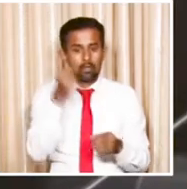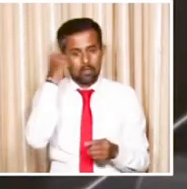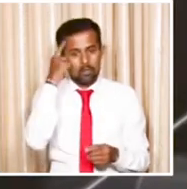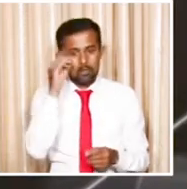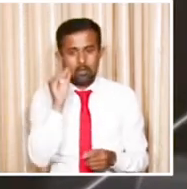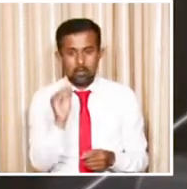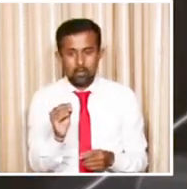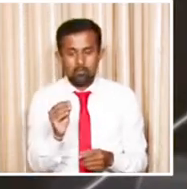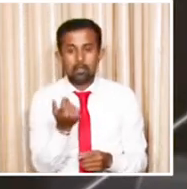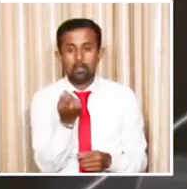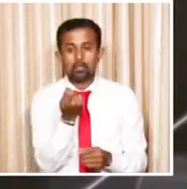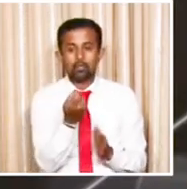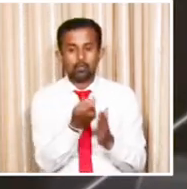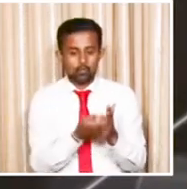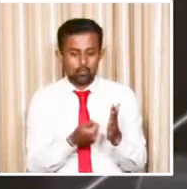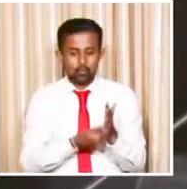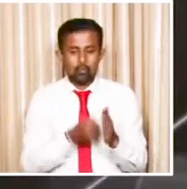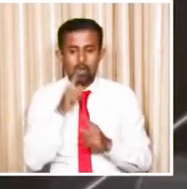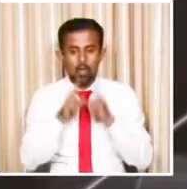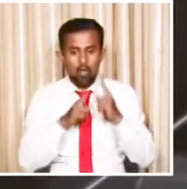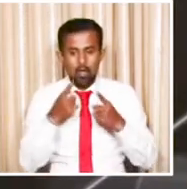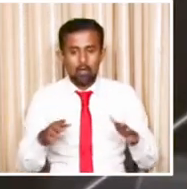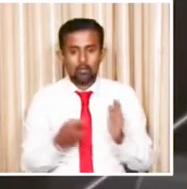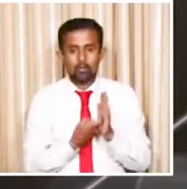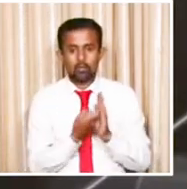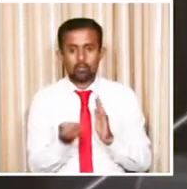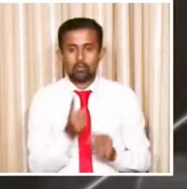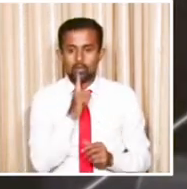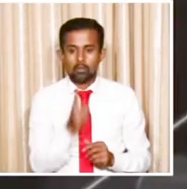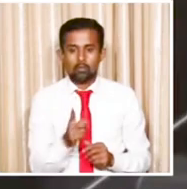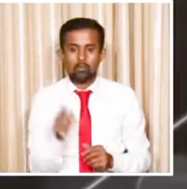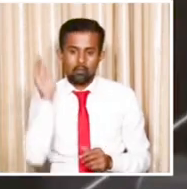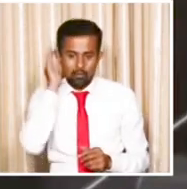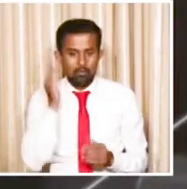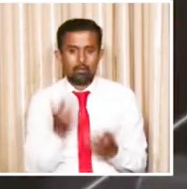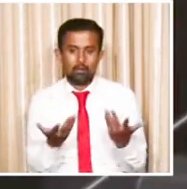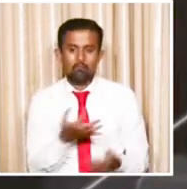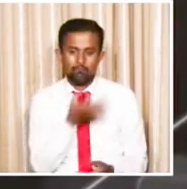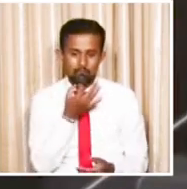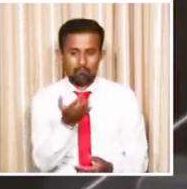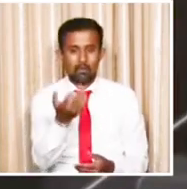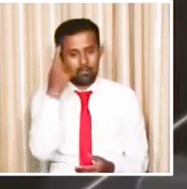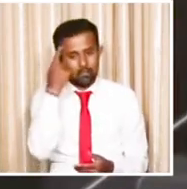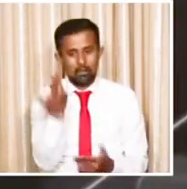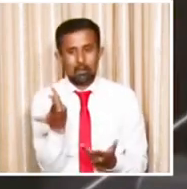ඉන්නවනම් ඉතින් මේ මුදල් පනත පිළිබඳව කතා කරලා නීති විරෝධී කියලා කියන එක අහන්න දෙයක් නැහැ විහිළුවක් නැහැ එතුම දන්න නීතියක් නැහැ බොහොම ස්තුතියි।